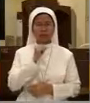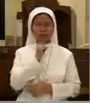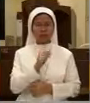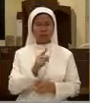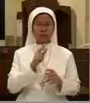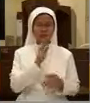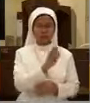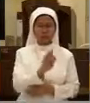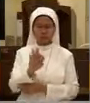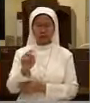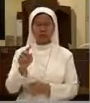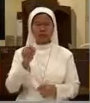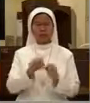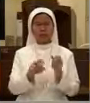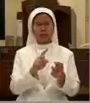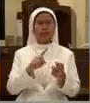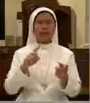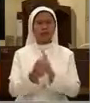to bend their wills.